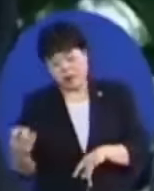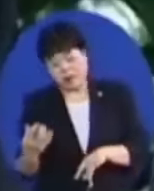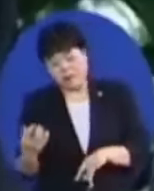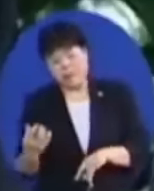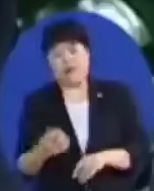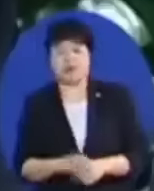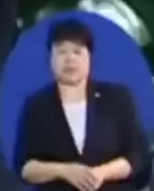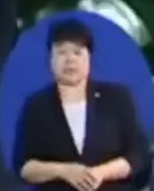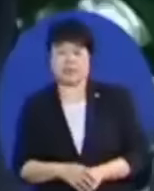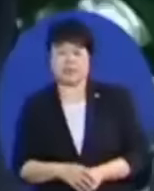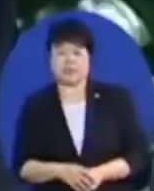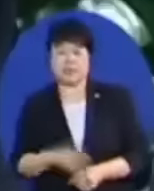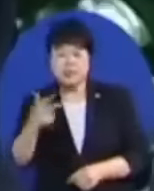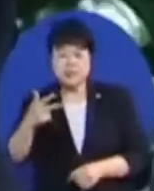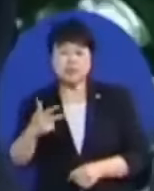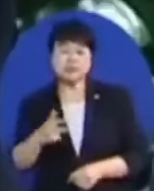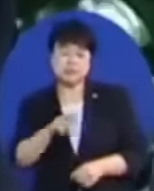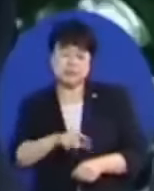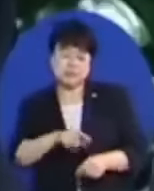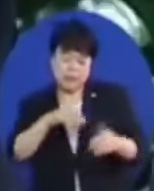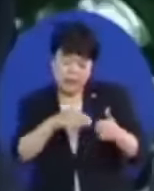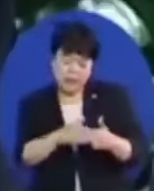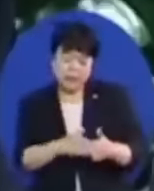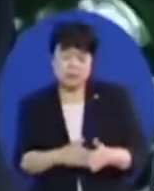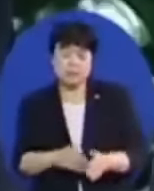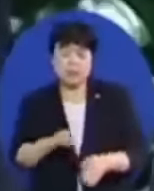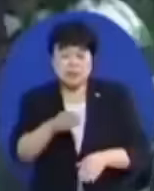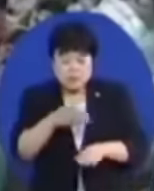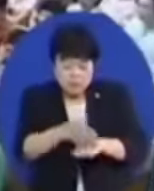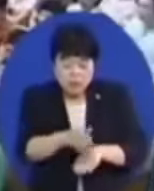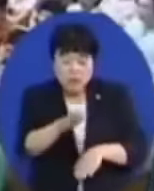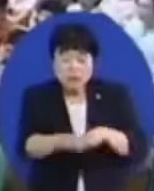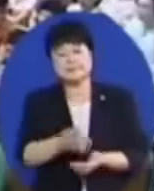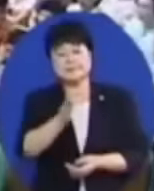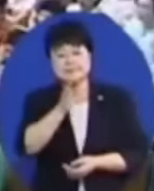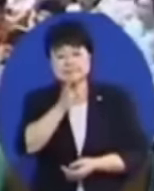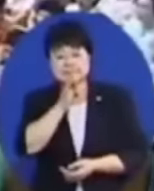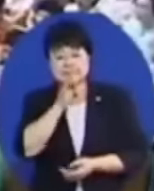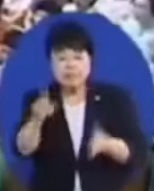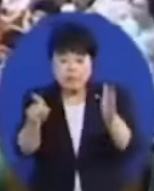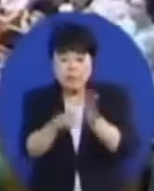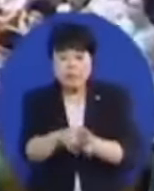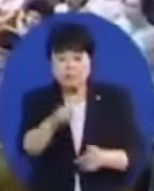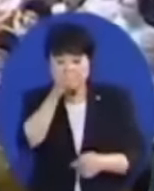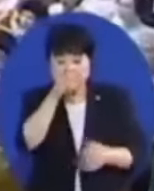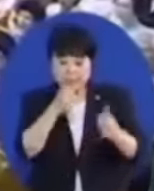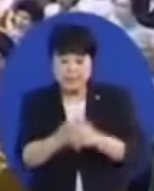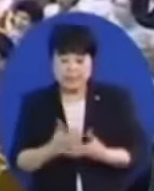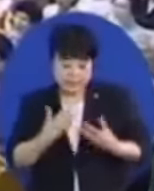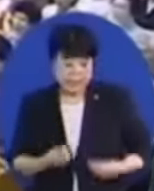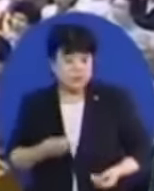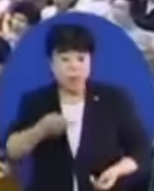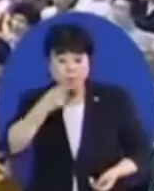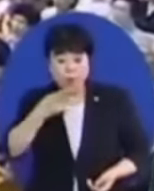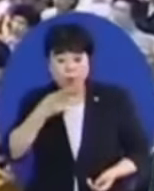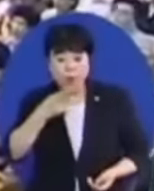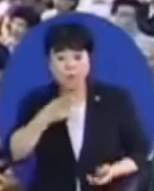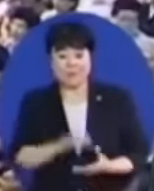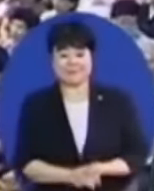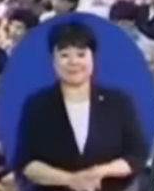풀어 7시까지 병원에 도착할 수 있었습니다. 반에서는 이러한 가운데 믿음이 있었기 때문에 결코 좌절하지